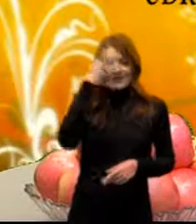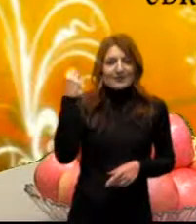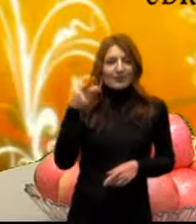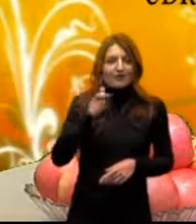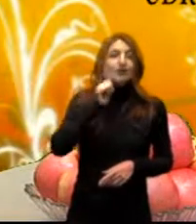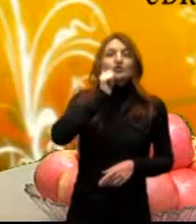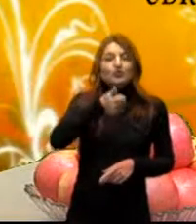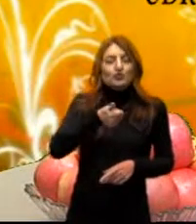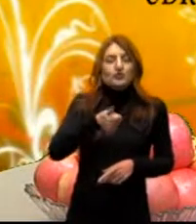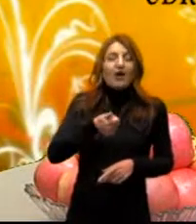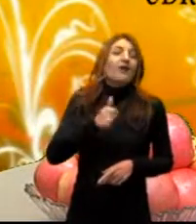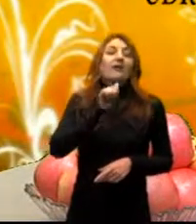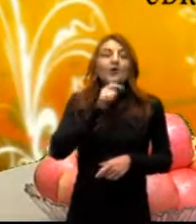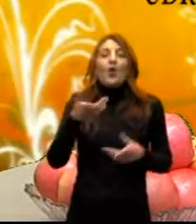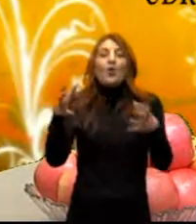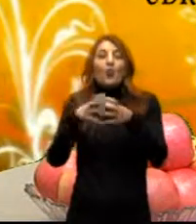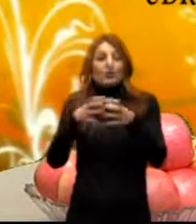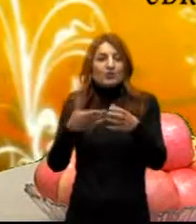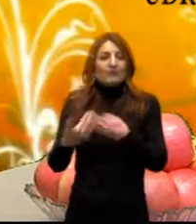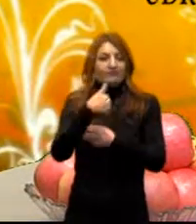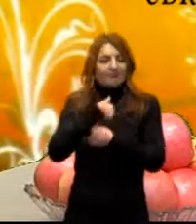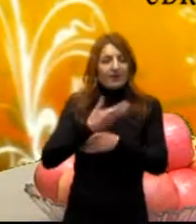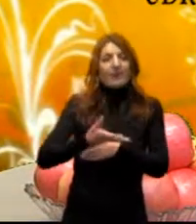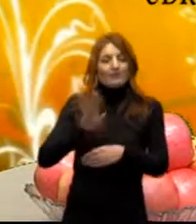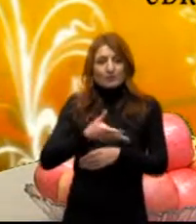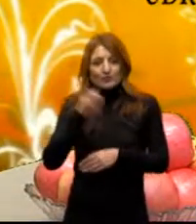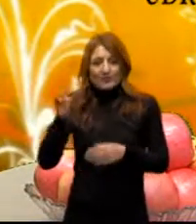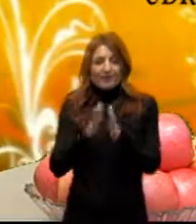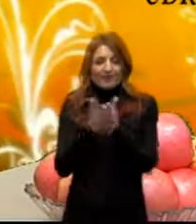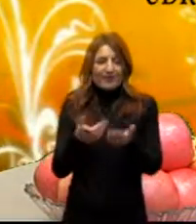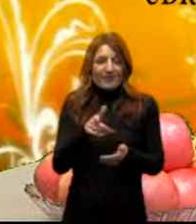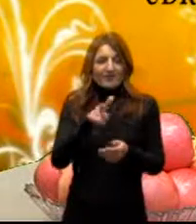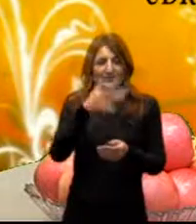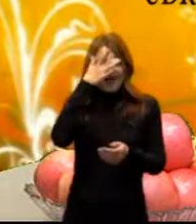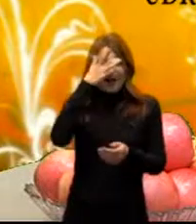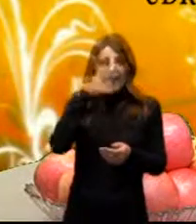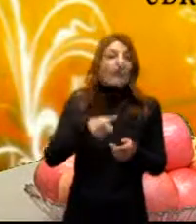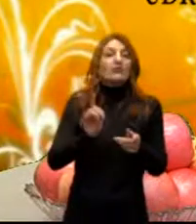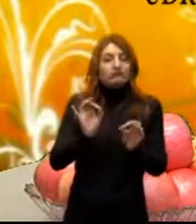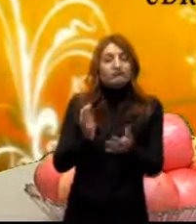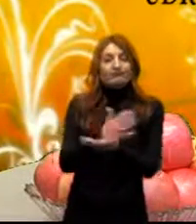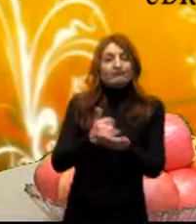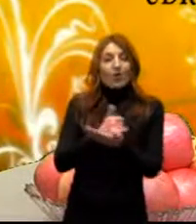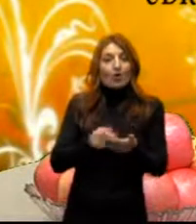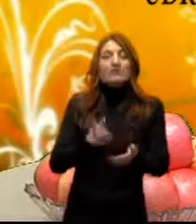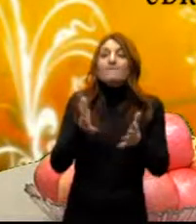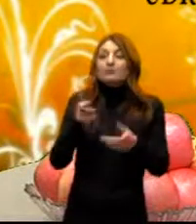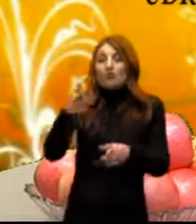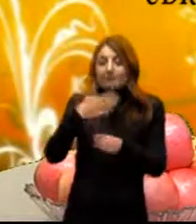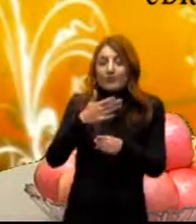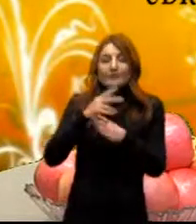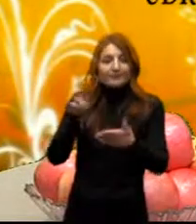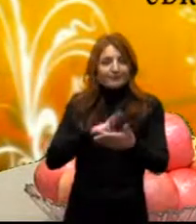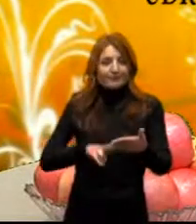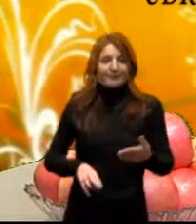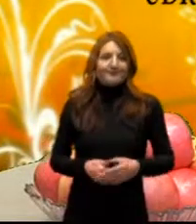sutra i inače u udruzi možete uzeti ovaj priručnik Tenzijska glavobolja, priručnik za korisnike. Možda vam zbilja pomogne.